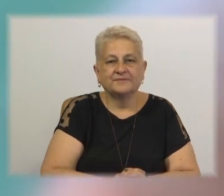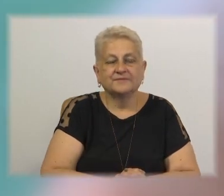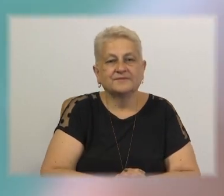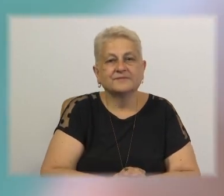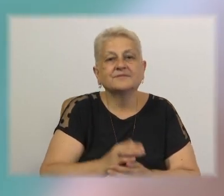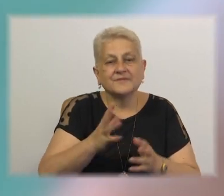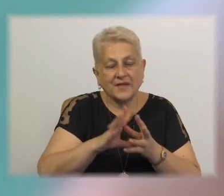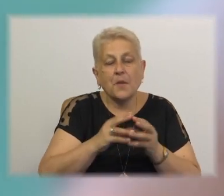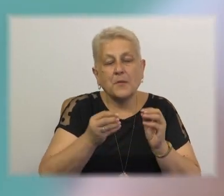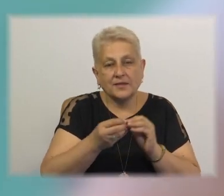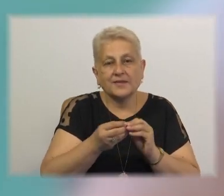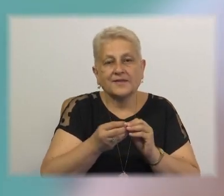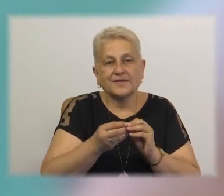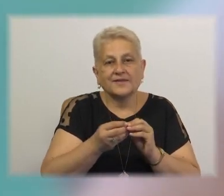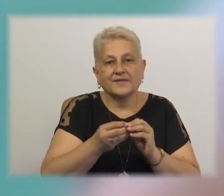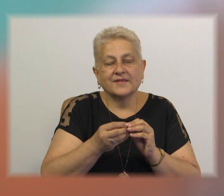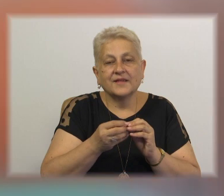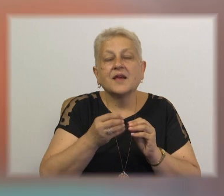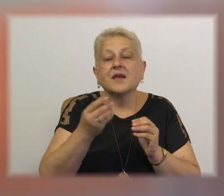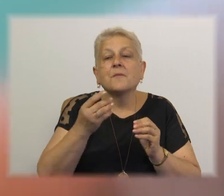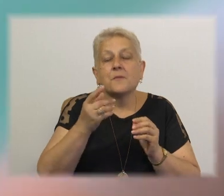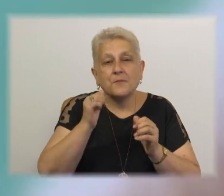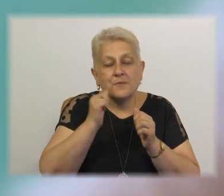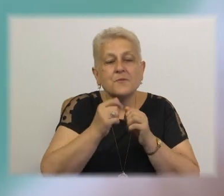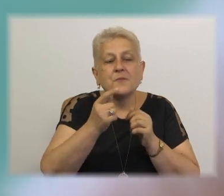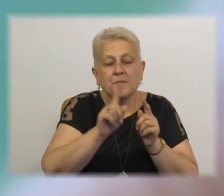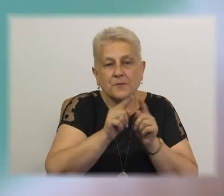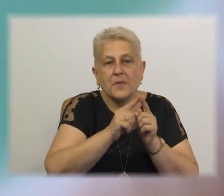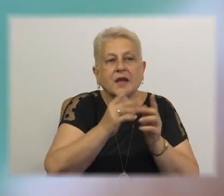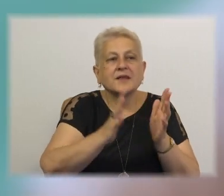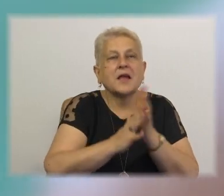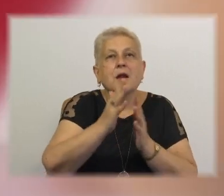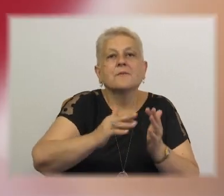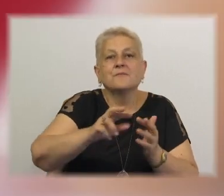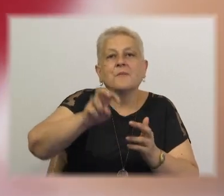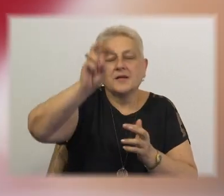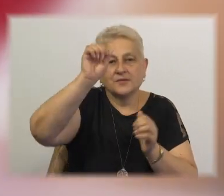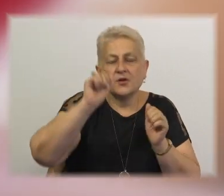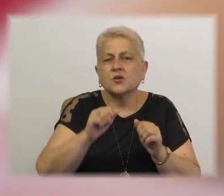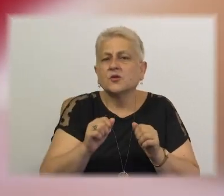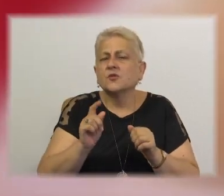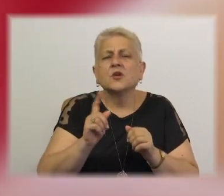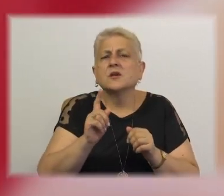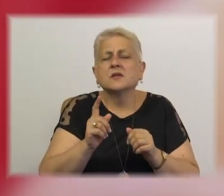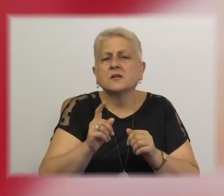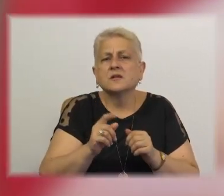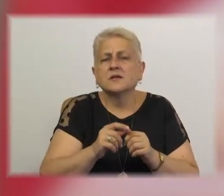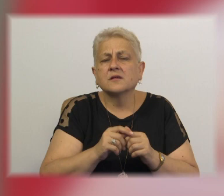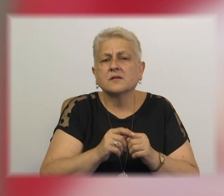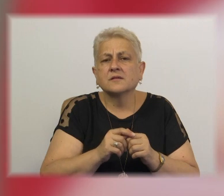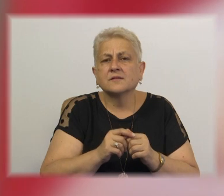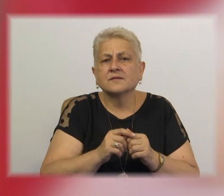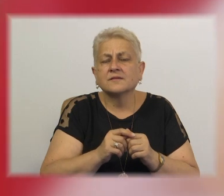ապարացրանյան ուղեր։ Կեն։ Հաստան։ Բայց են միս Միքայելին էր բարձրանյան։ Ինչ է խաղաղությունը?